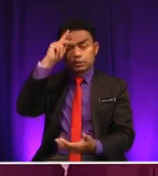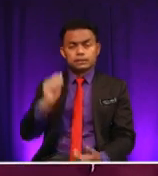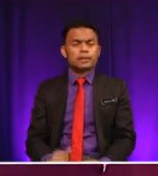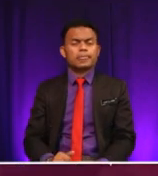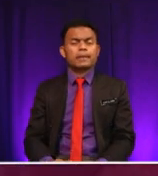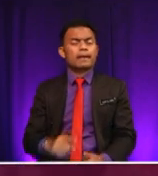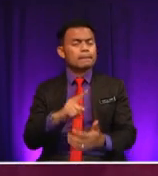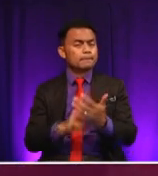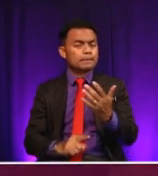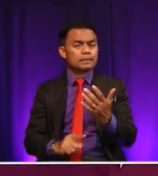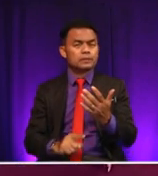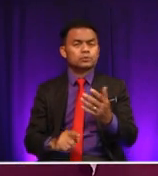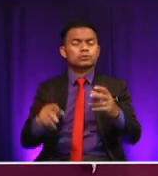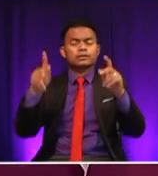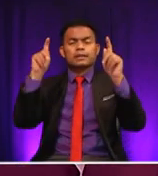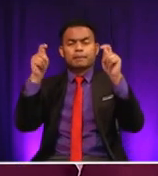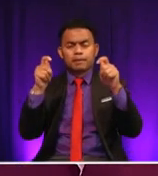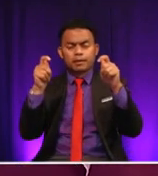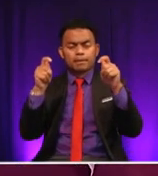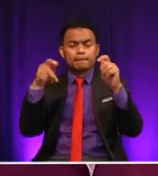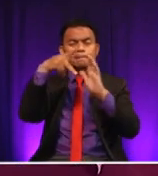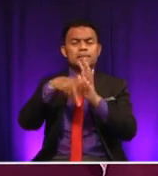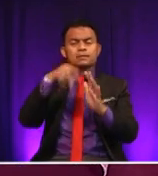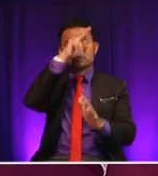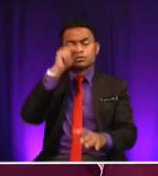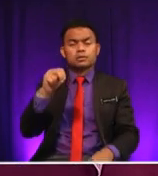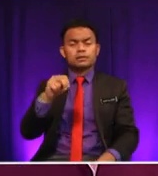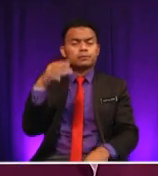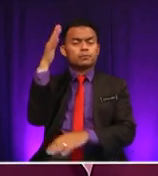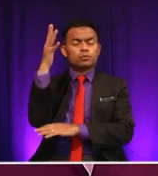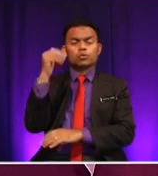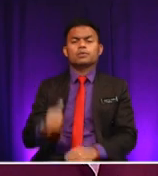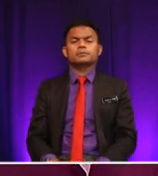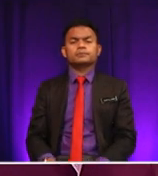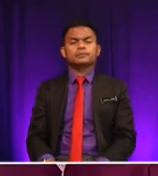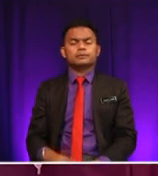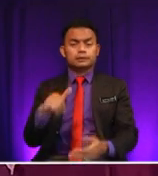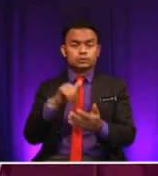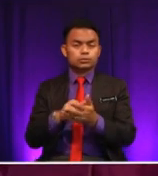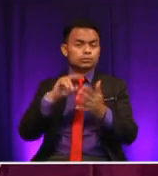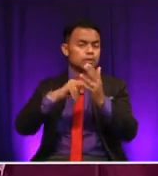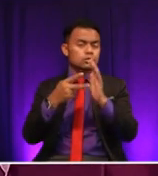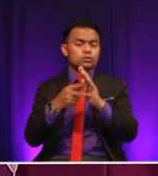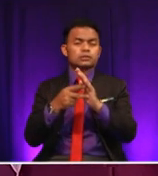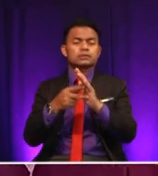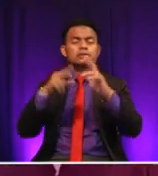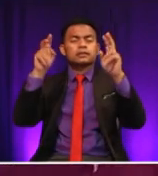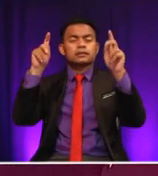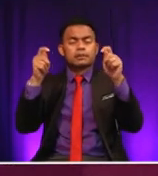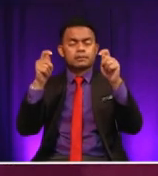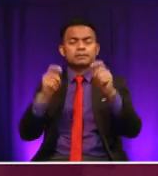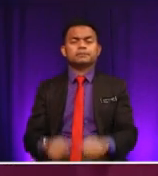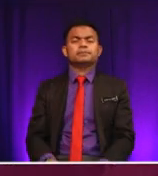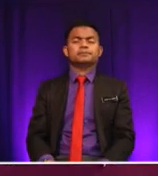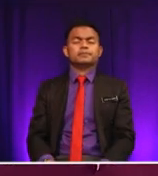gagasan pemikiran utama yang ingin ditengahkan dalam karya oke itu maksud tema kemudian bila kita paham apa itu tema